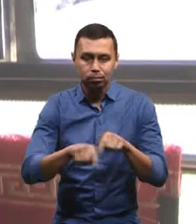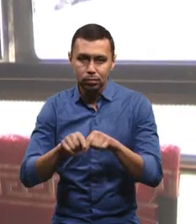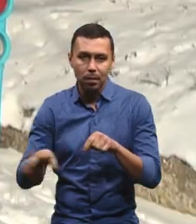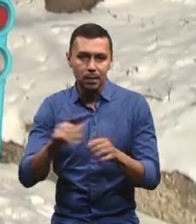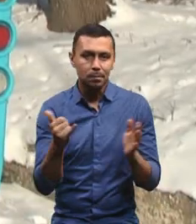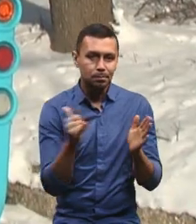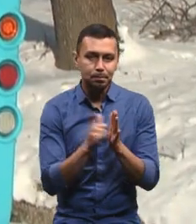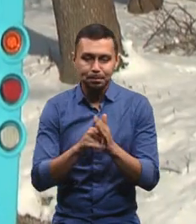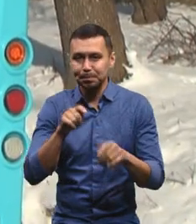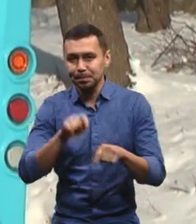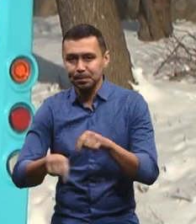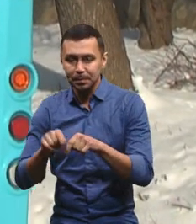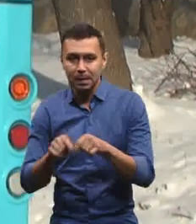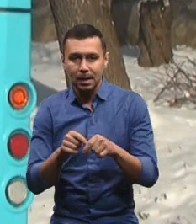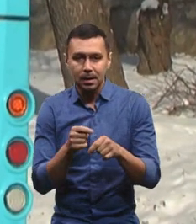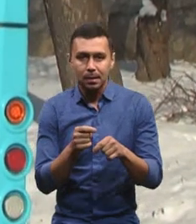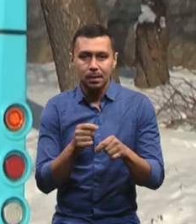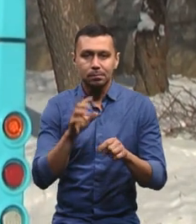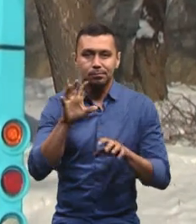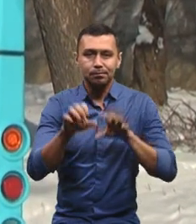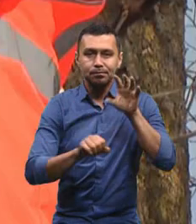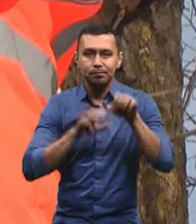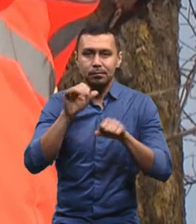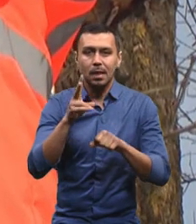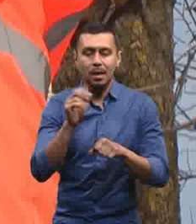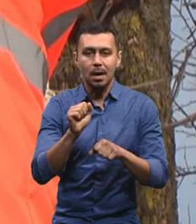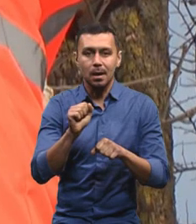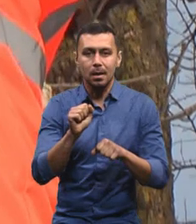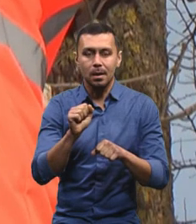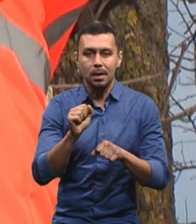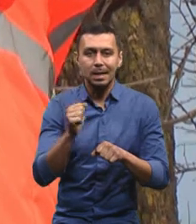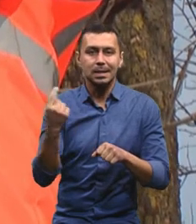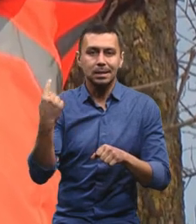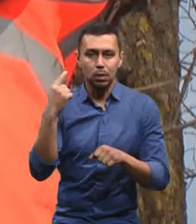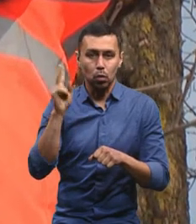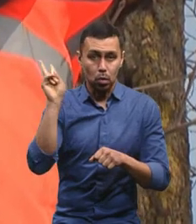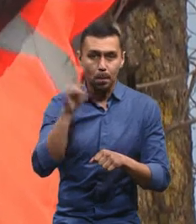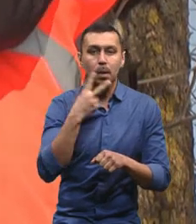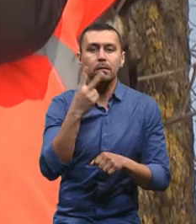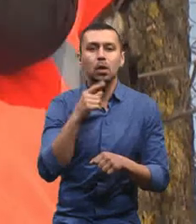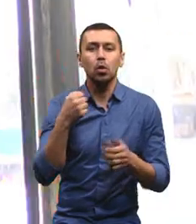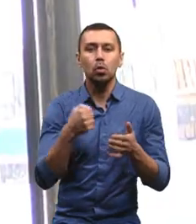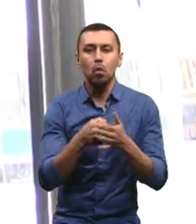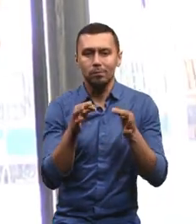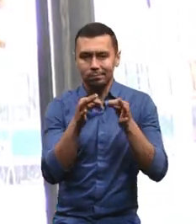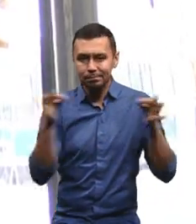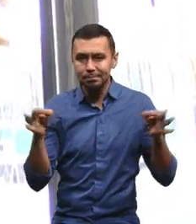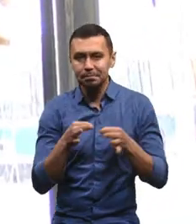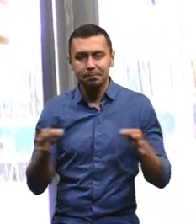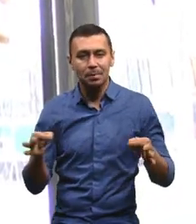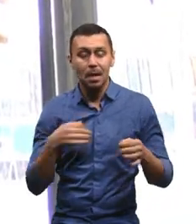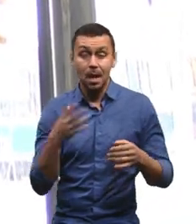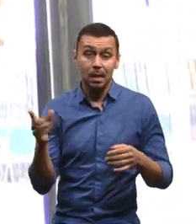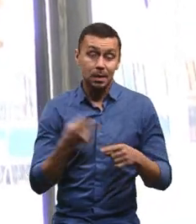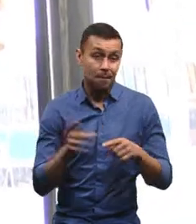підключити все перевірити залізти на дробинку ззаді тролейбуса подивитися до тих вуглів я це все